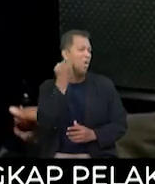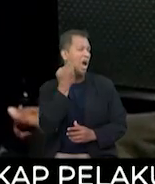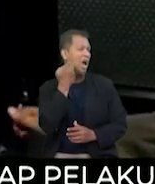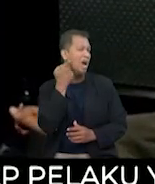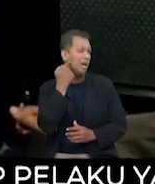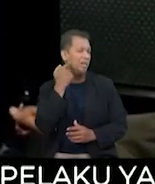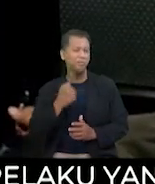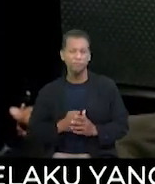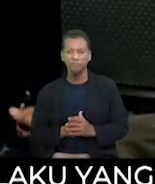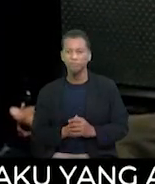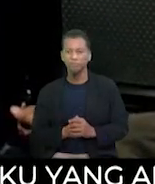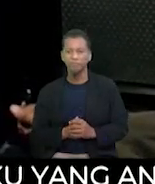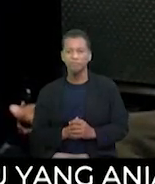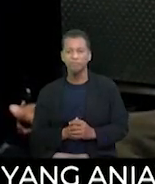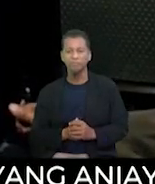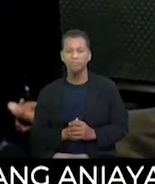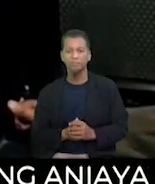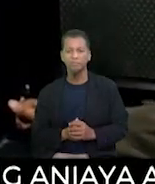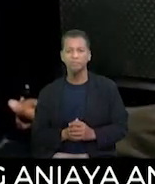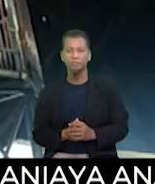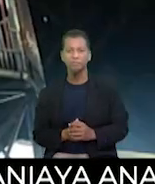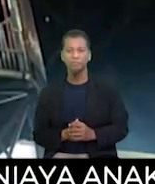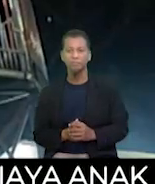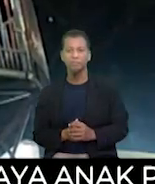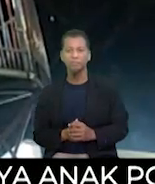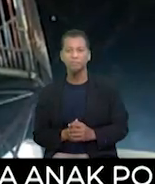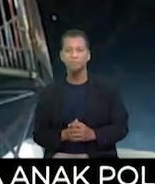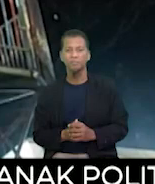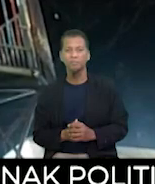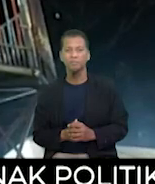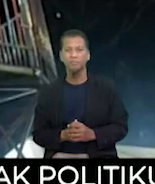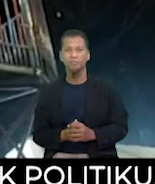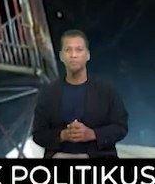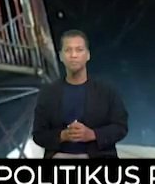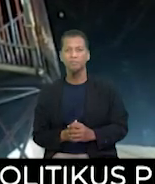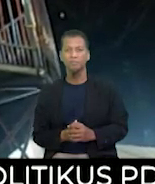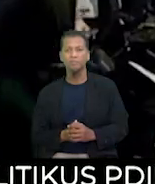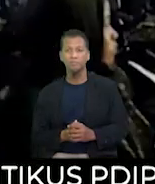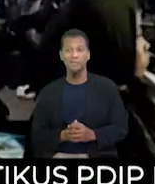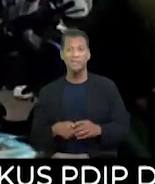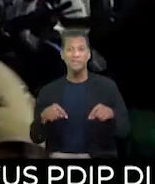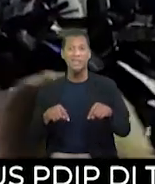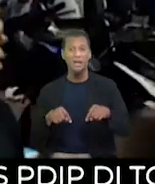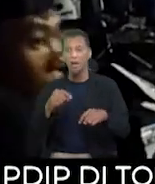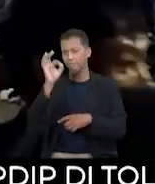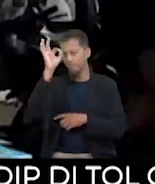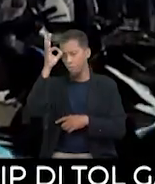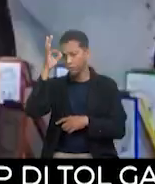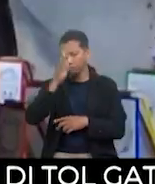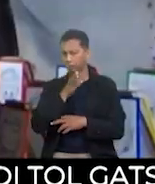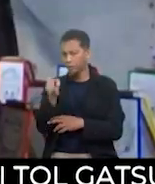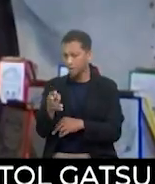tuh ban motor udah gila peristiwa ini masih dalam penyelidikan kepolisian setempat